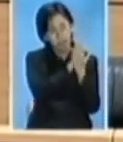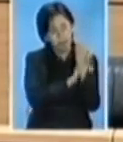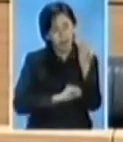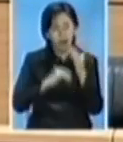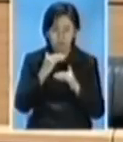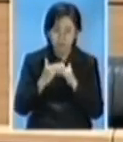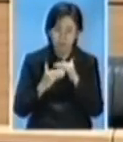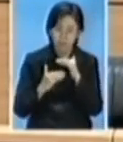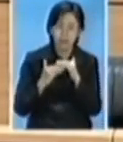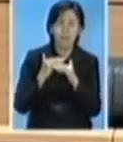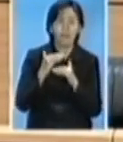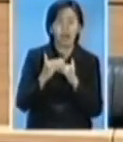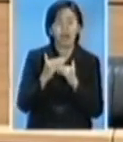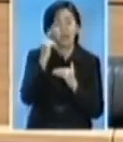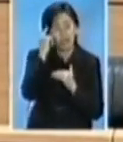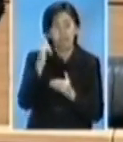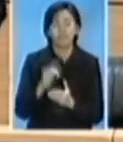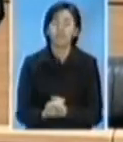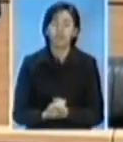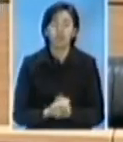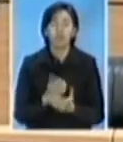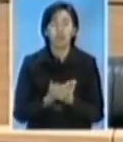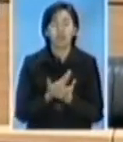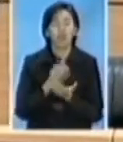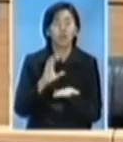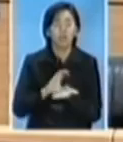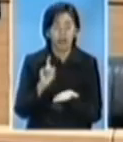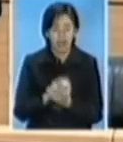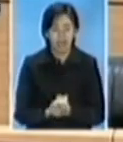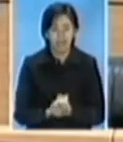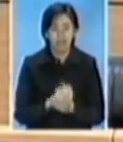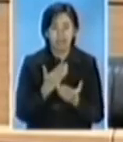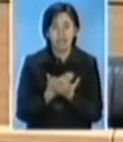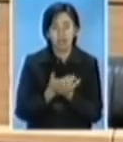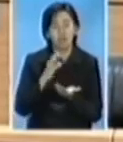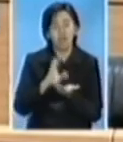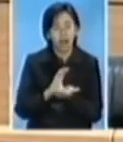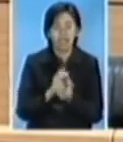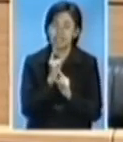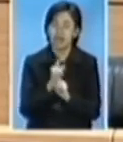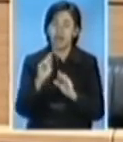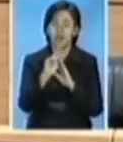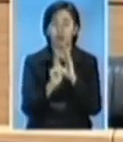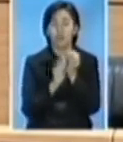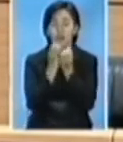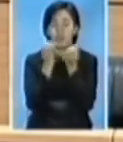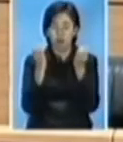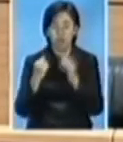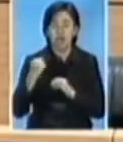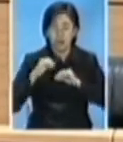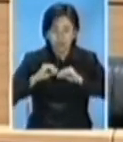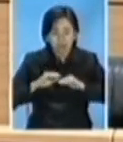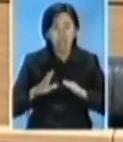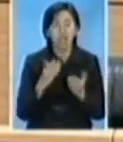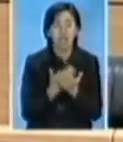าได้ดังนั้นงบประมาณแผ่นดินจะถูกกำหนดโดยรัฐธรรมนูญเลยครับการกระจายอำนาจต้องออกไปเลยเงิน